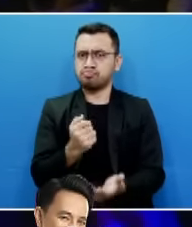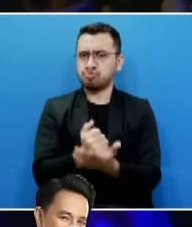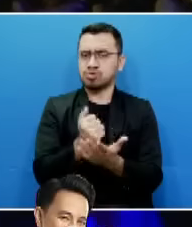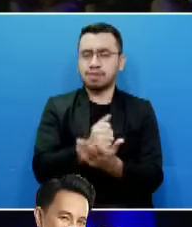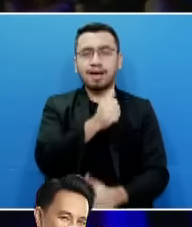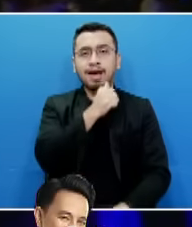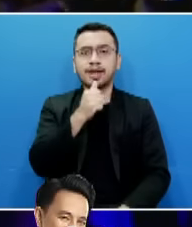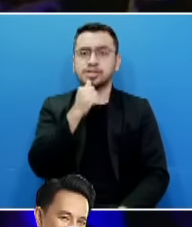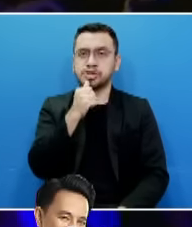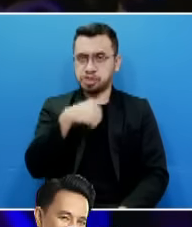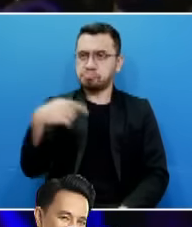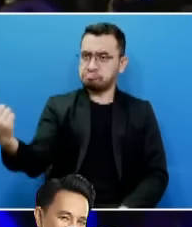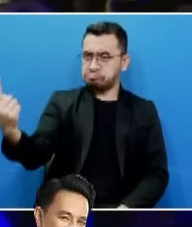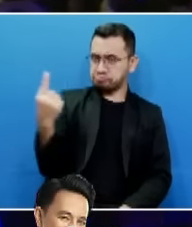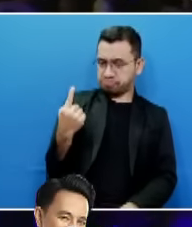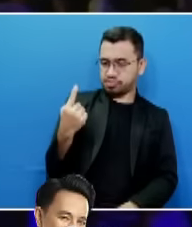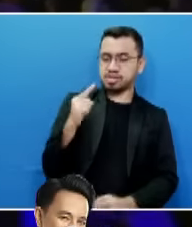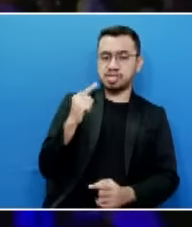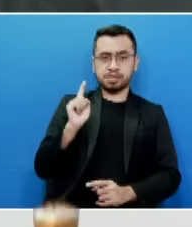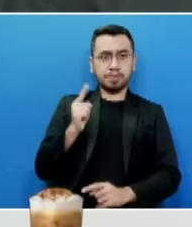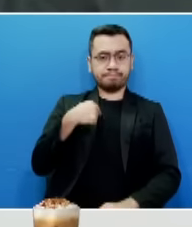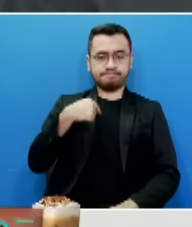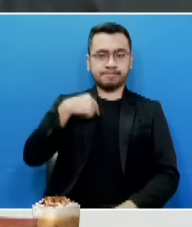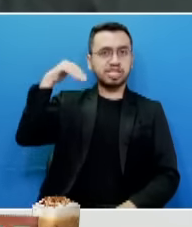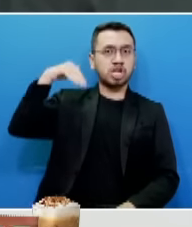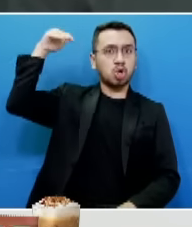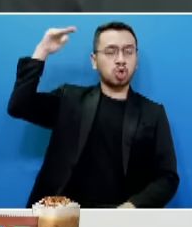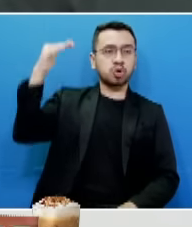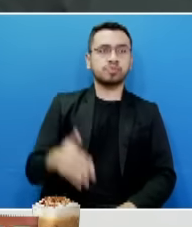menghampirinya karena dirinya lebih senior